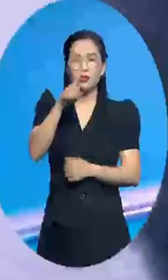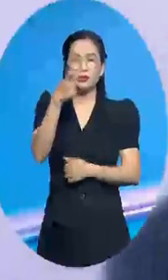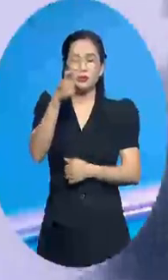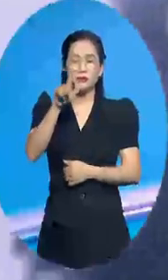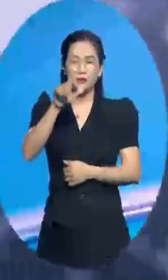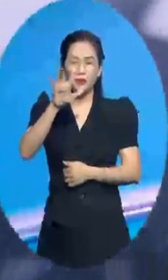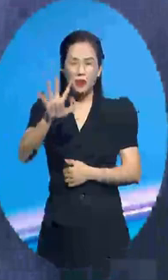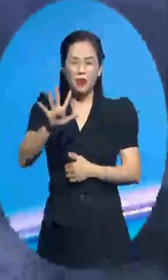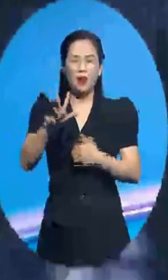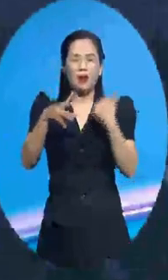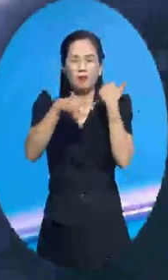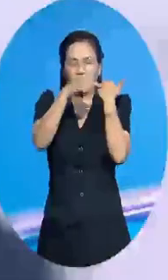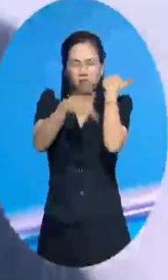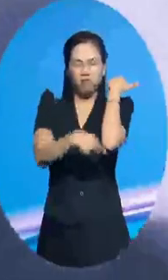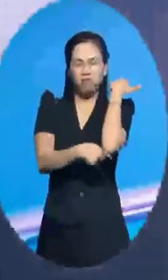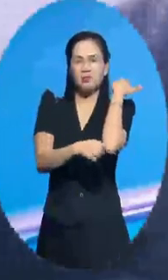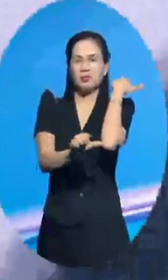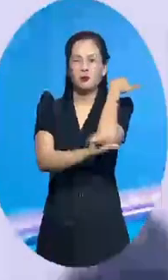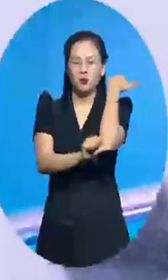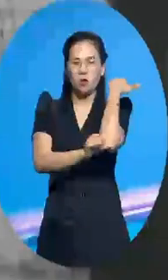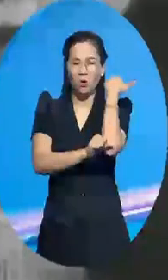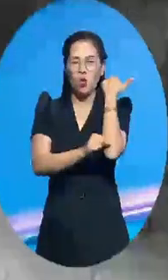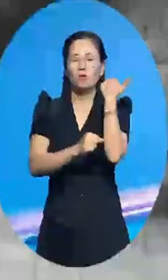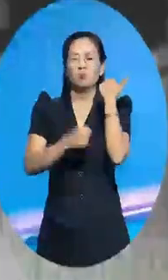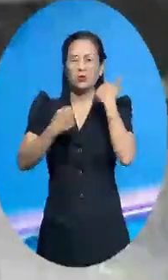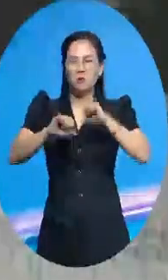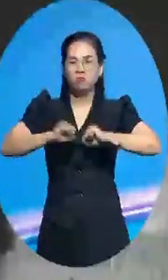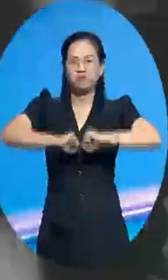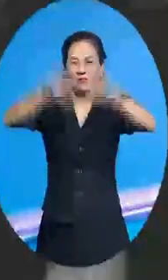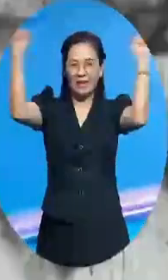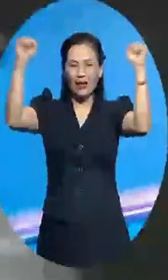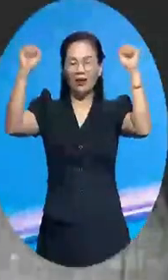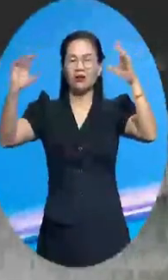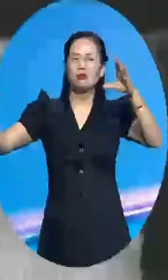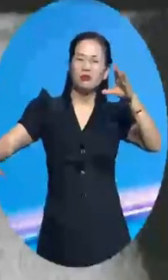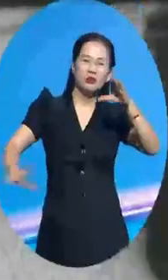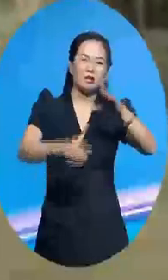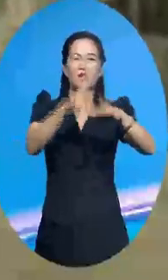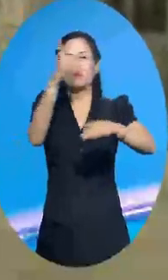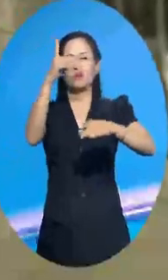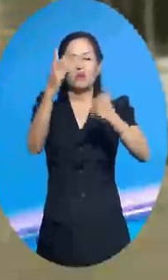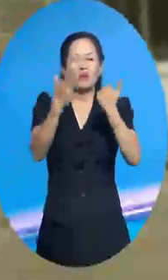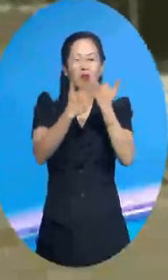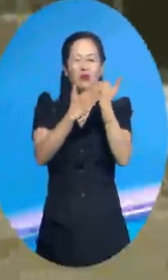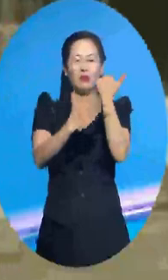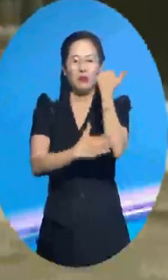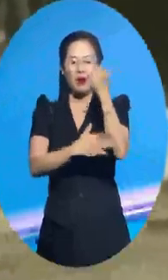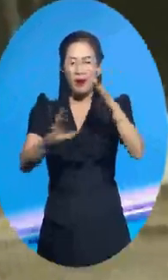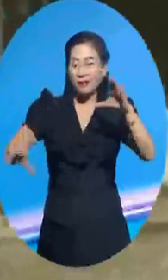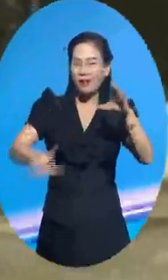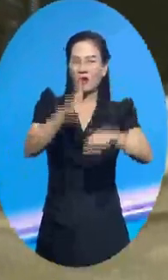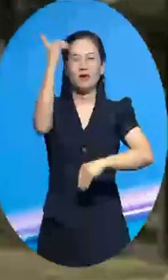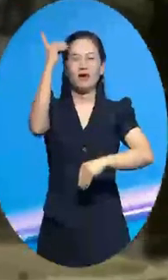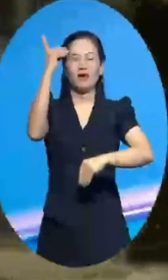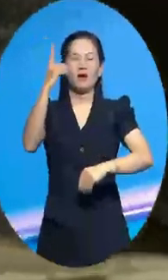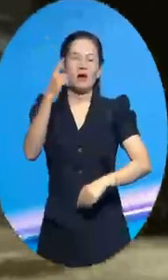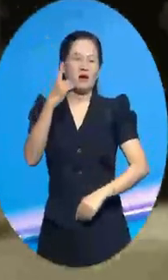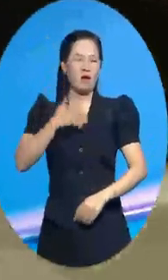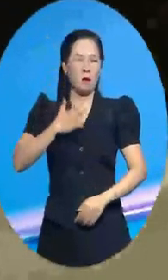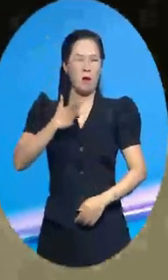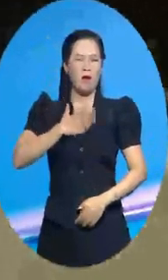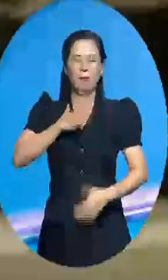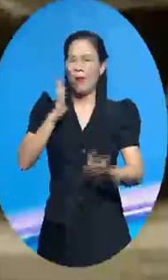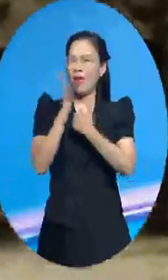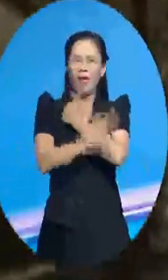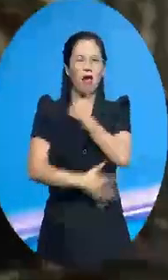1975. Đỉnh cao là chiến dịch Hồ Chí Minh đưa Tổ quốc ta về một mối, mở ra một kỷ nguyên mới, độc lập dân tộc